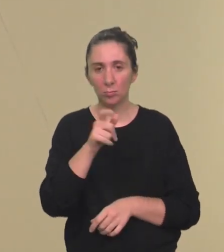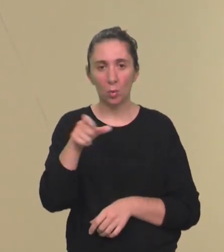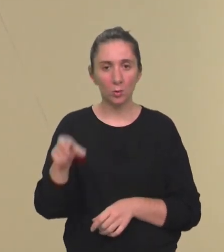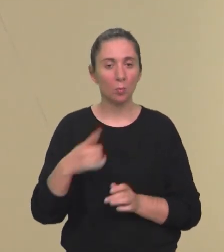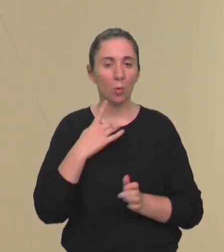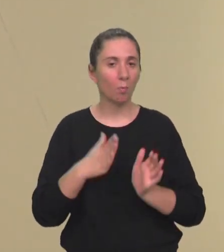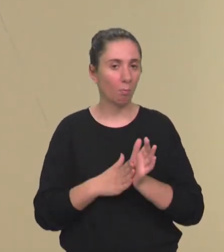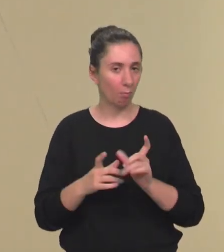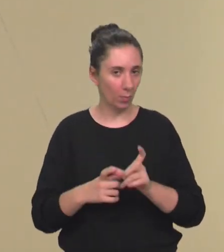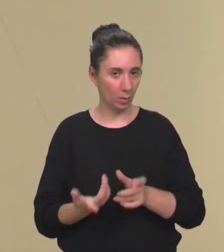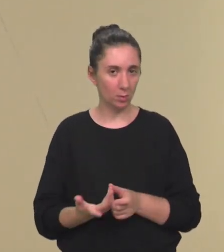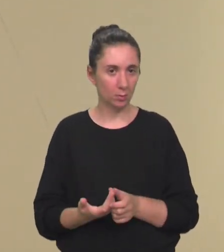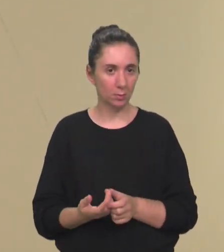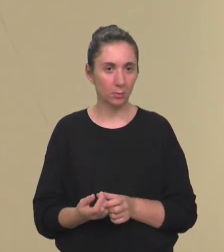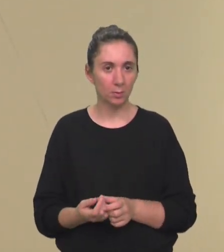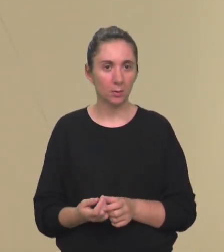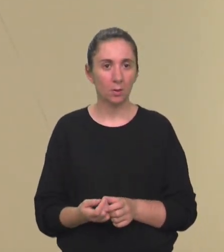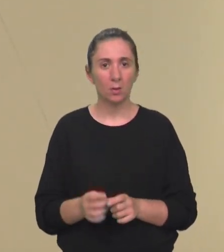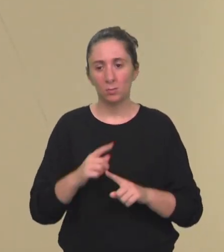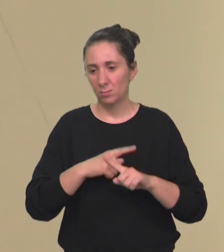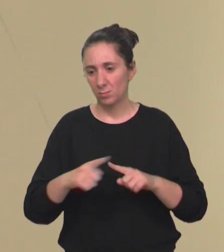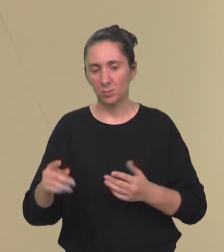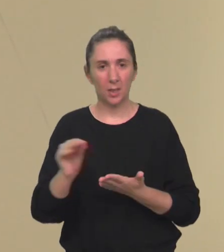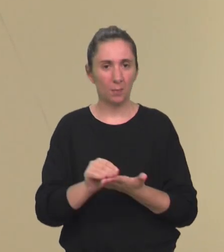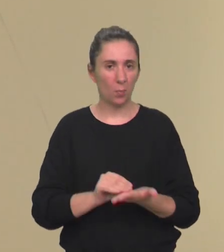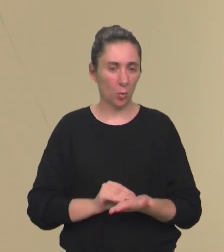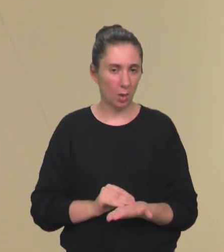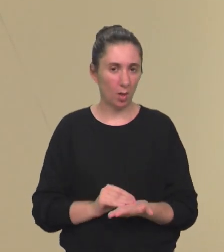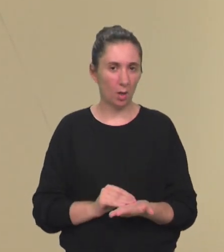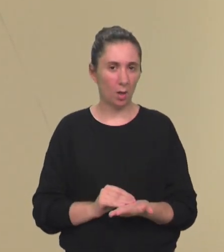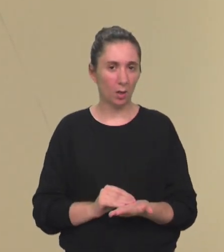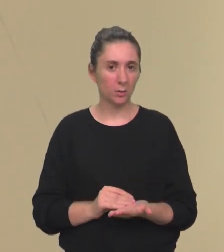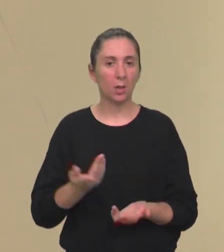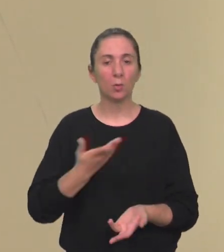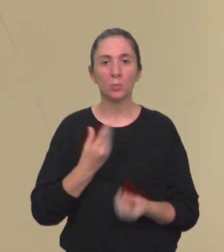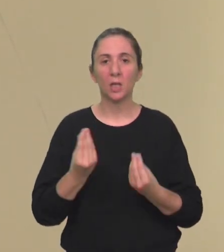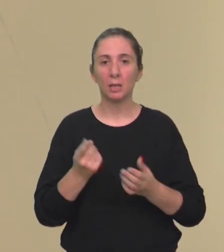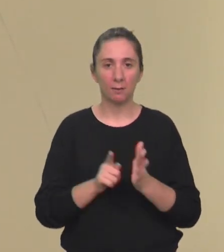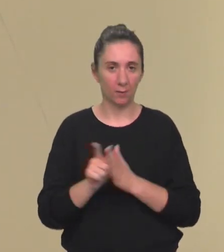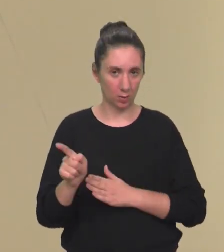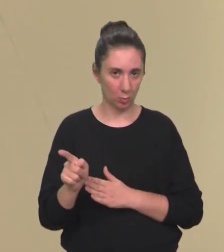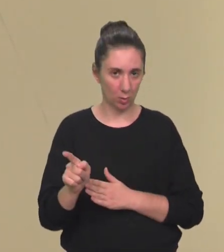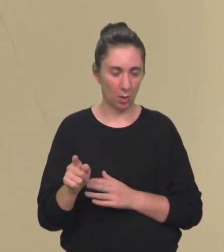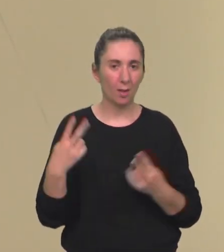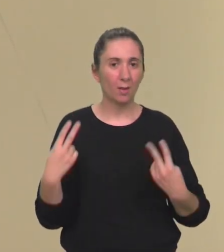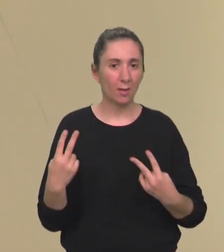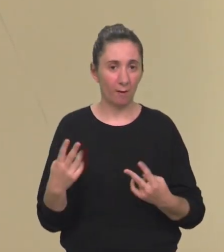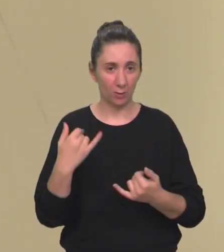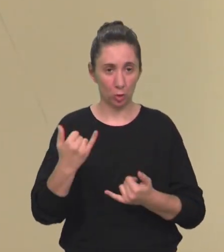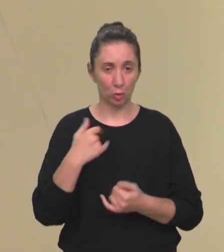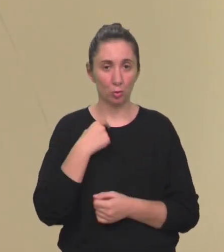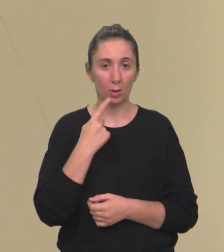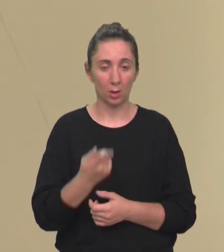osobama s multiplom sklerozom, onda analizom podataka iz kojih smo dobili neke od rezultata. One najvažnije ću